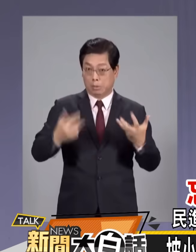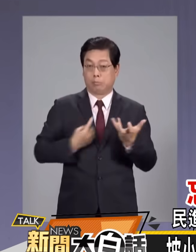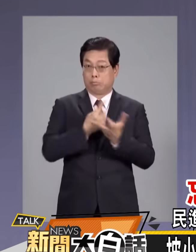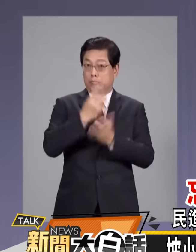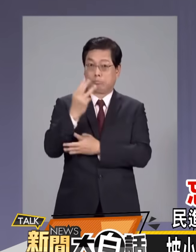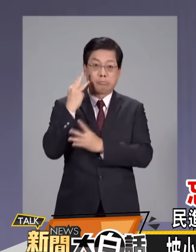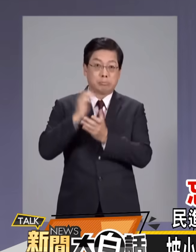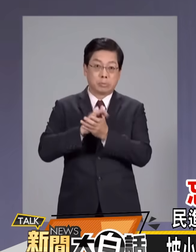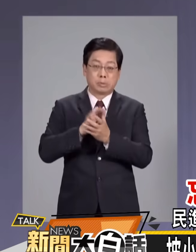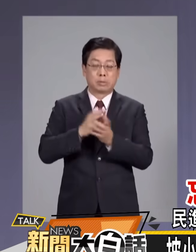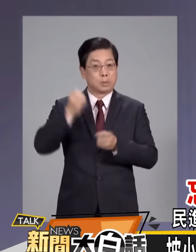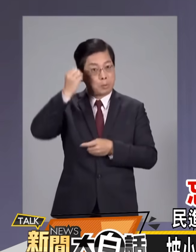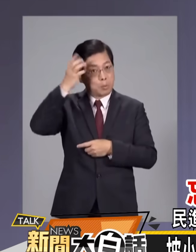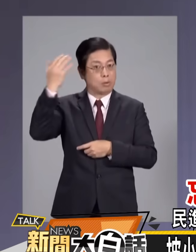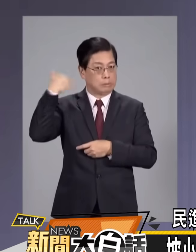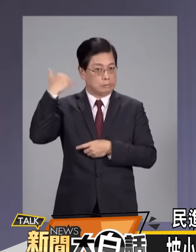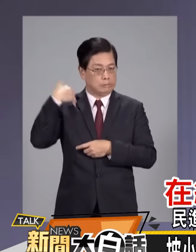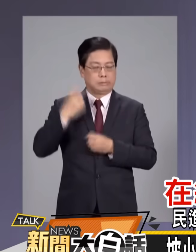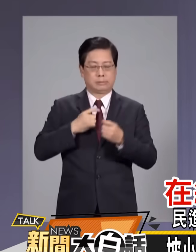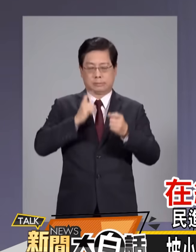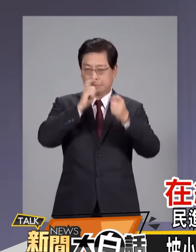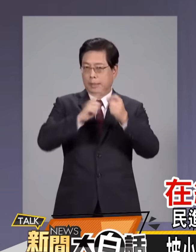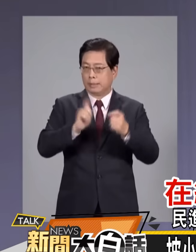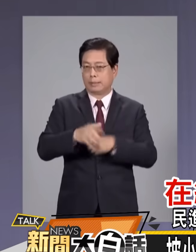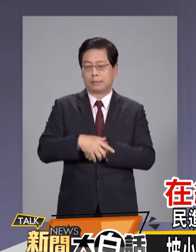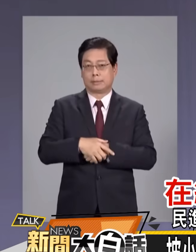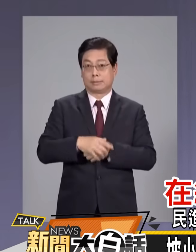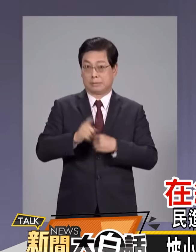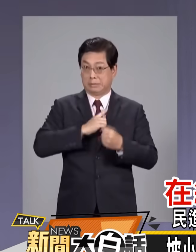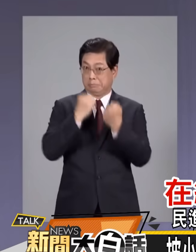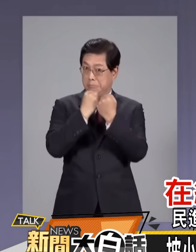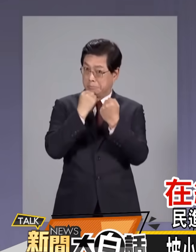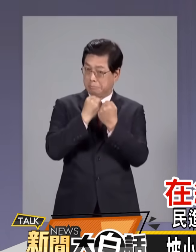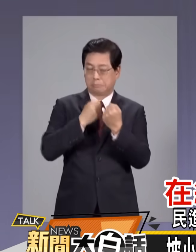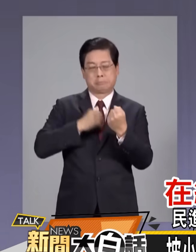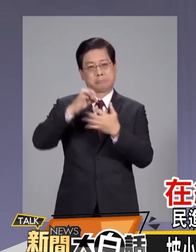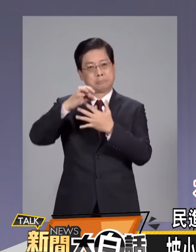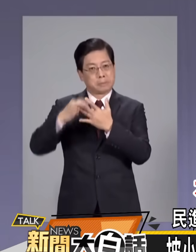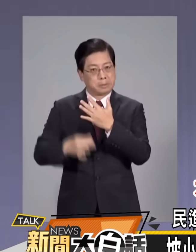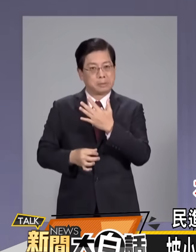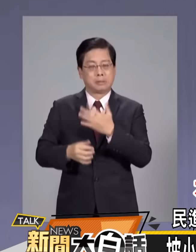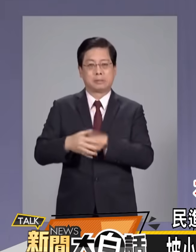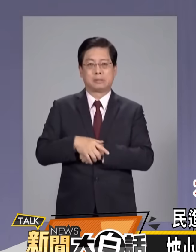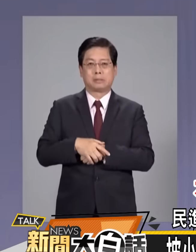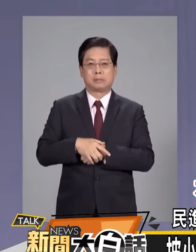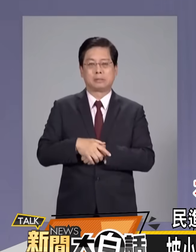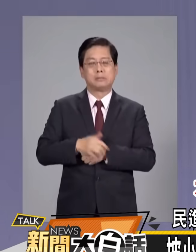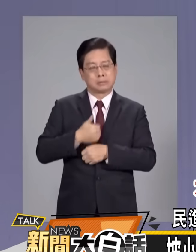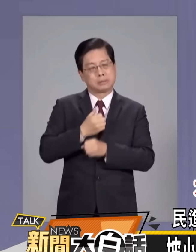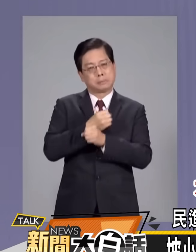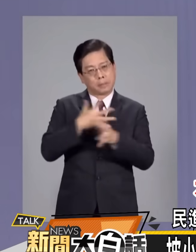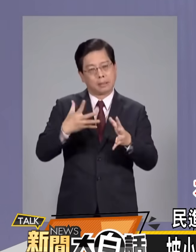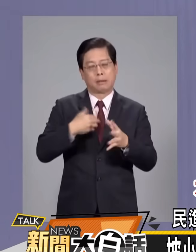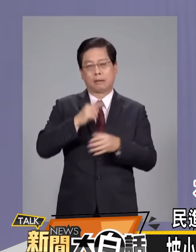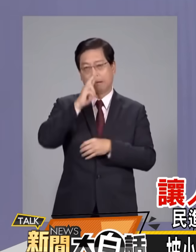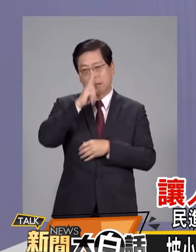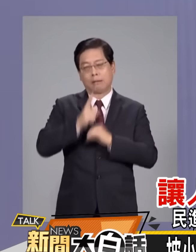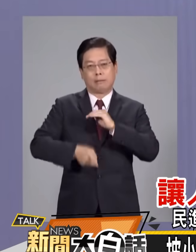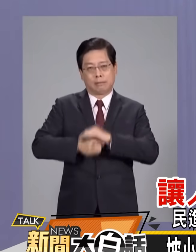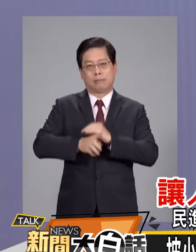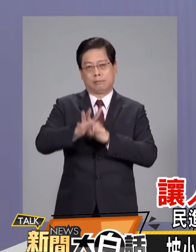志忘了当年的初衷，在纪律上、在道德上有疏失，犯了